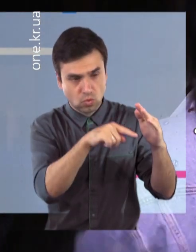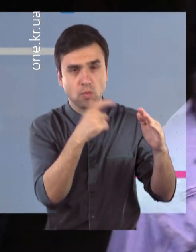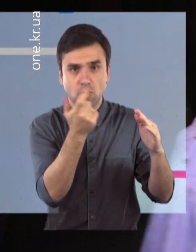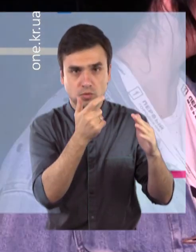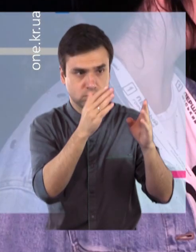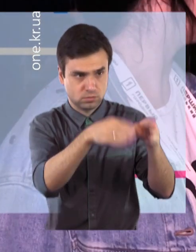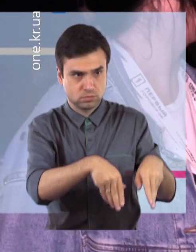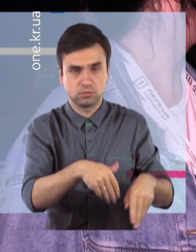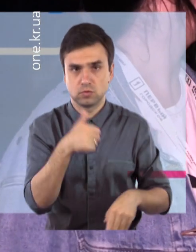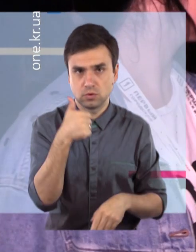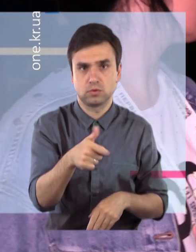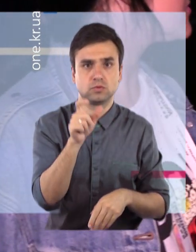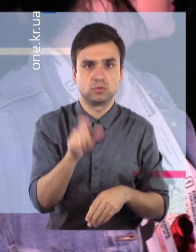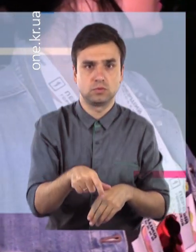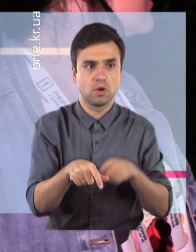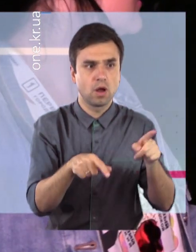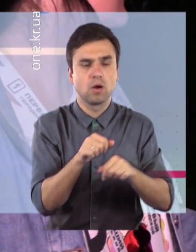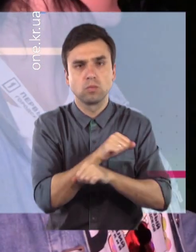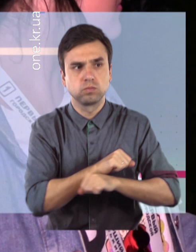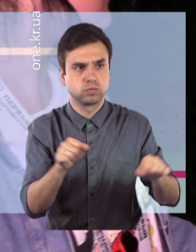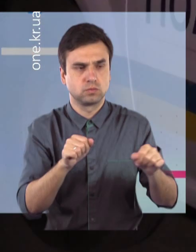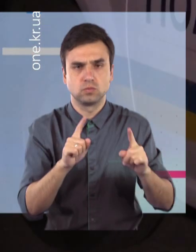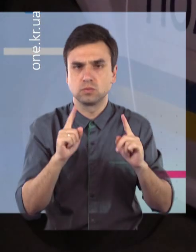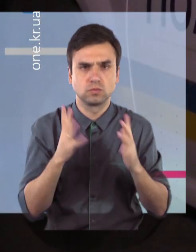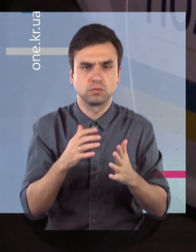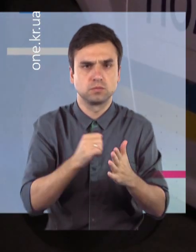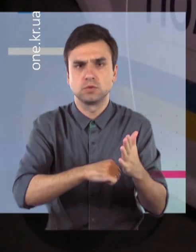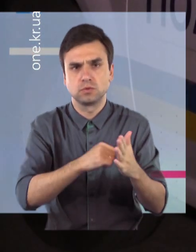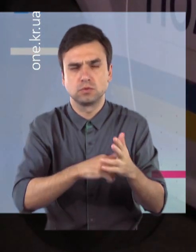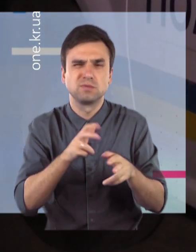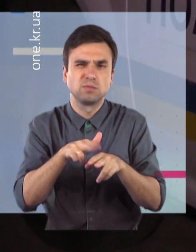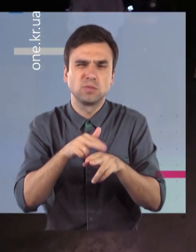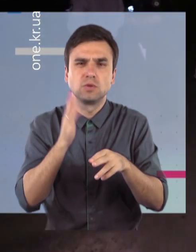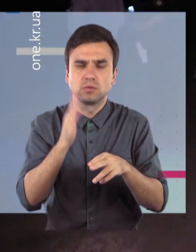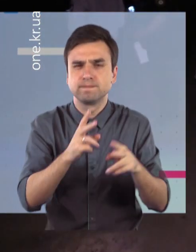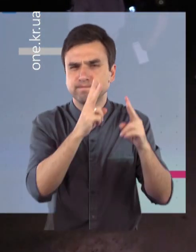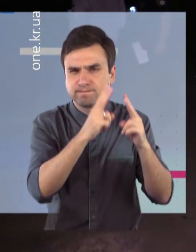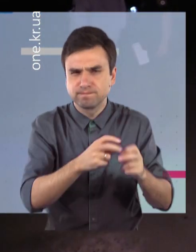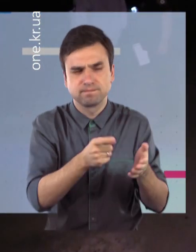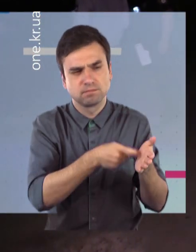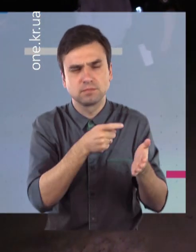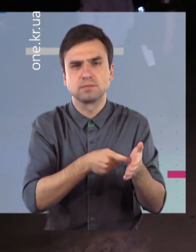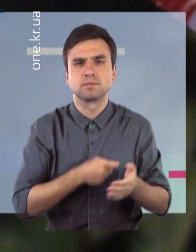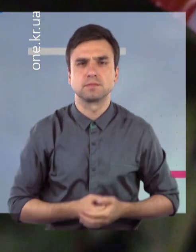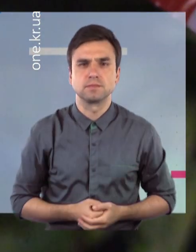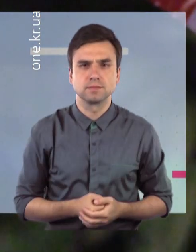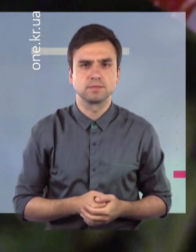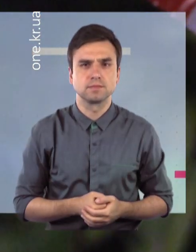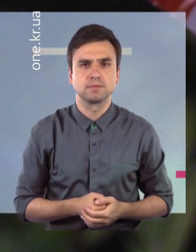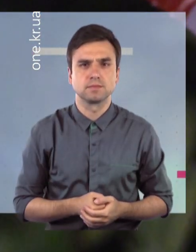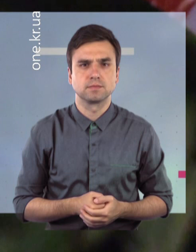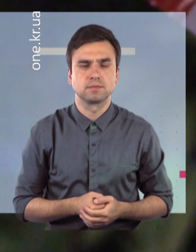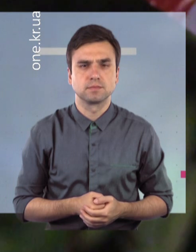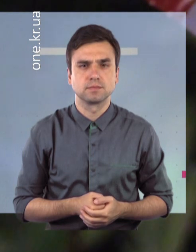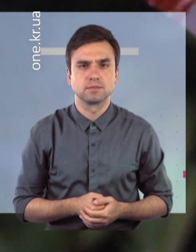нього відгукуються сусіди, прогримів той злощасний вибух? Це та інше ще доведеться з'ясувати правоохоронцям. Ханна Штонда,